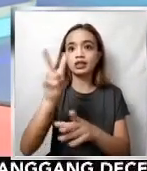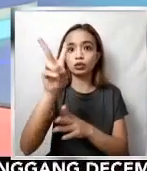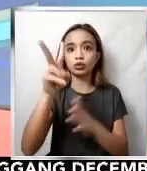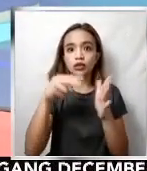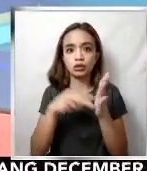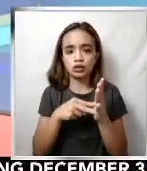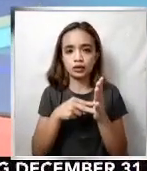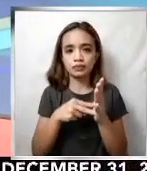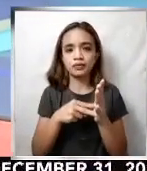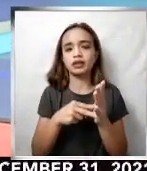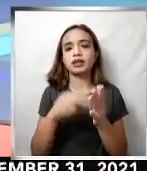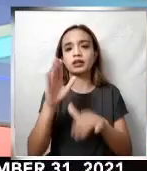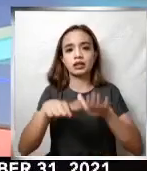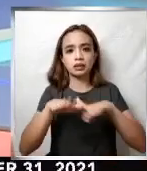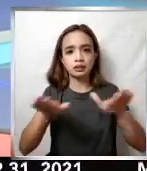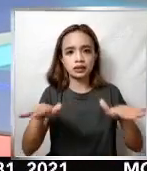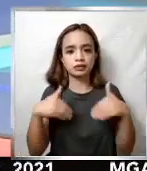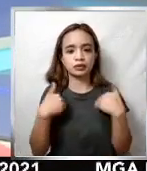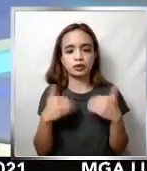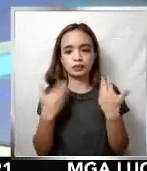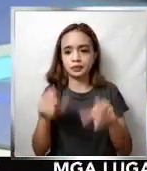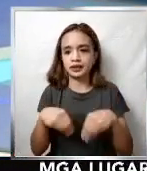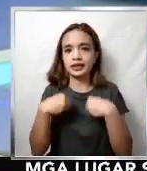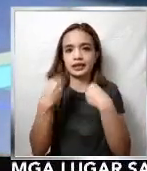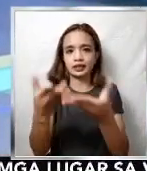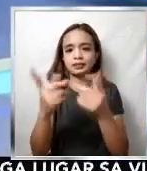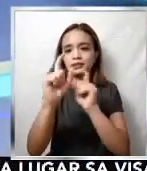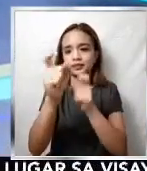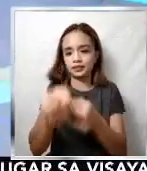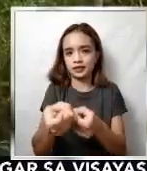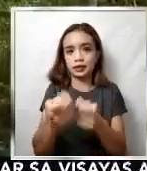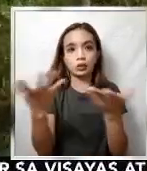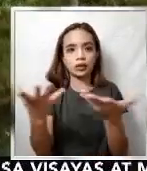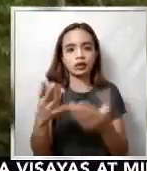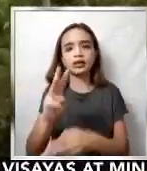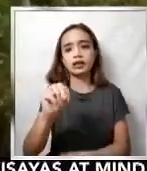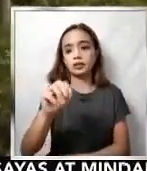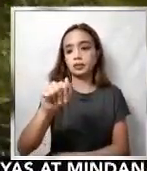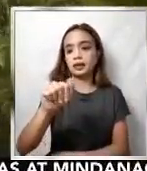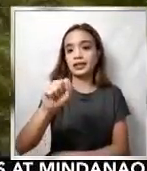regalo ng GMA Kapuso Foundation sa Masbate.